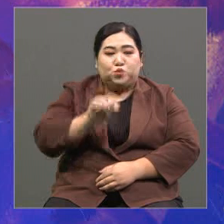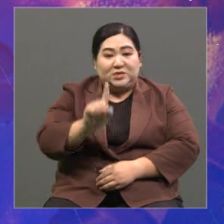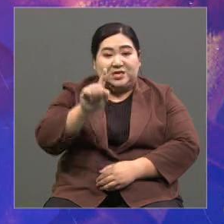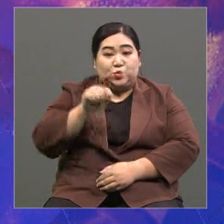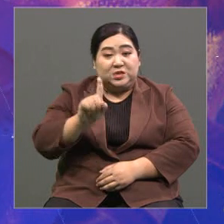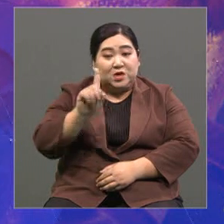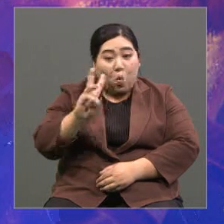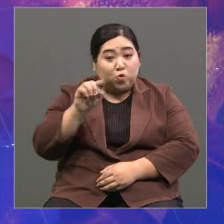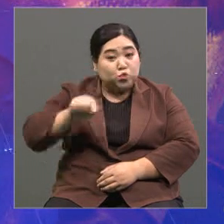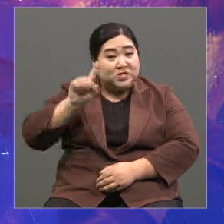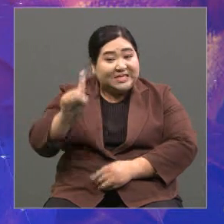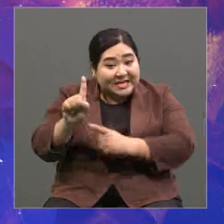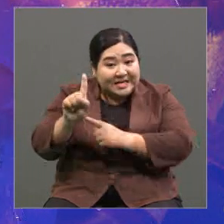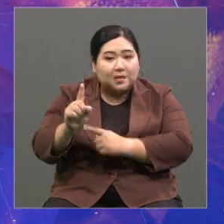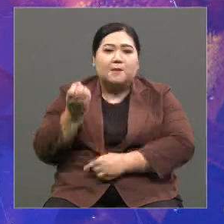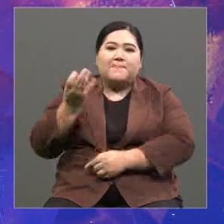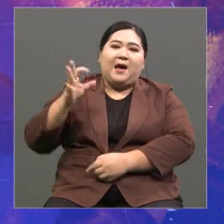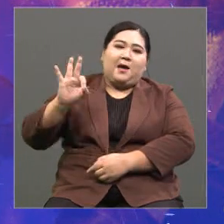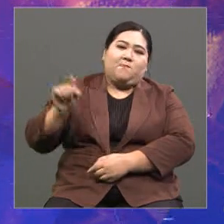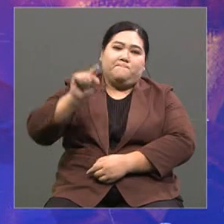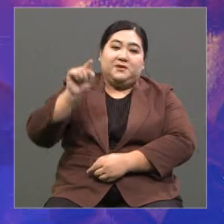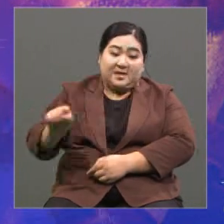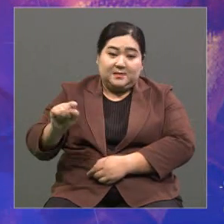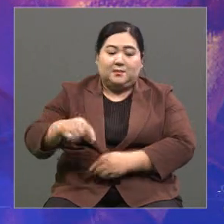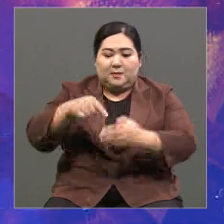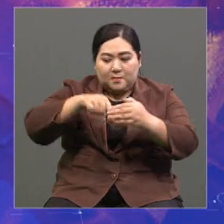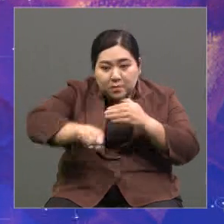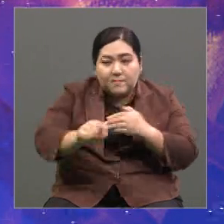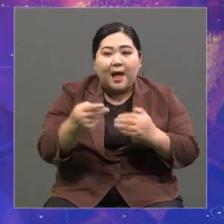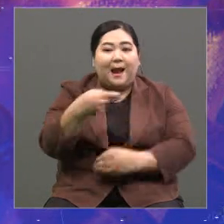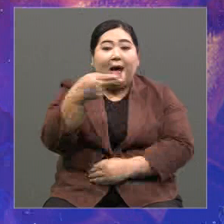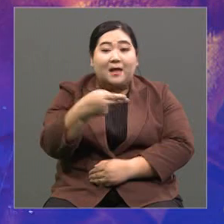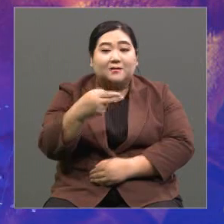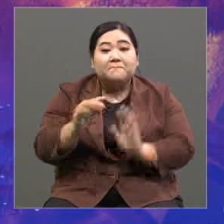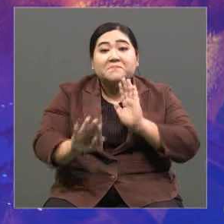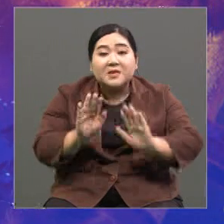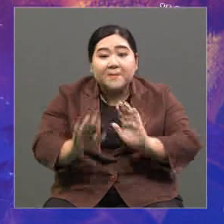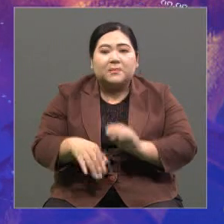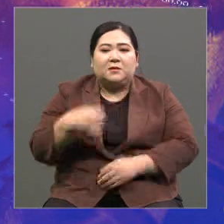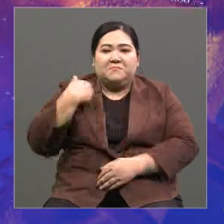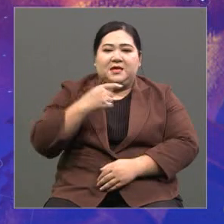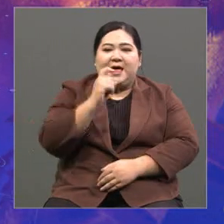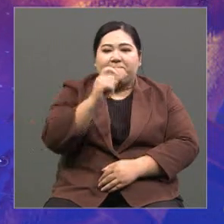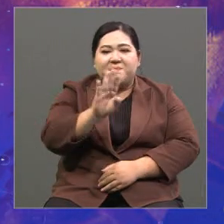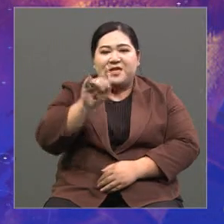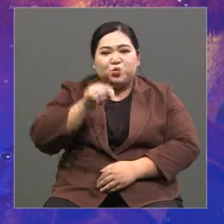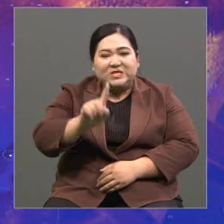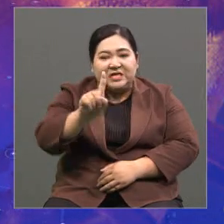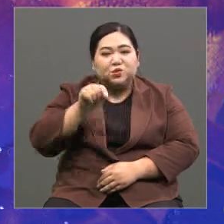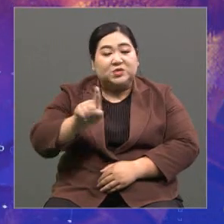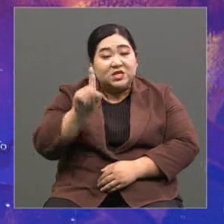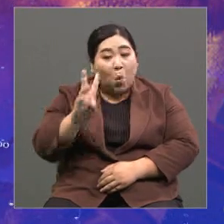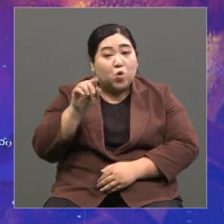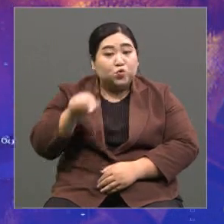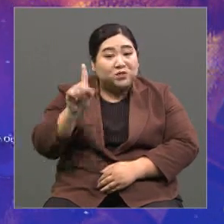ประมาณ 9%ส่วนรุ่นหลานก็คือxbb.1.16.1แล้วก็ยังจุดหนึ่งเพิ่ม